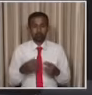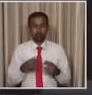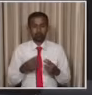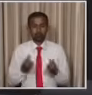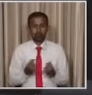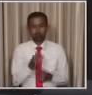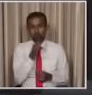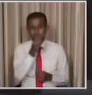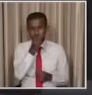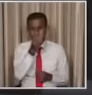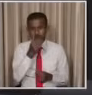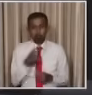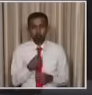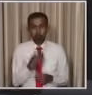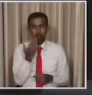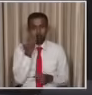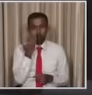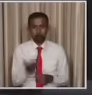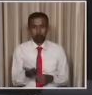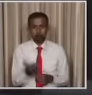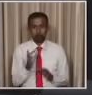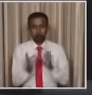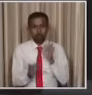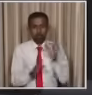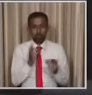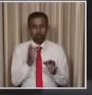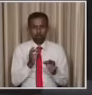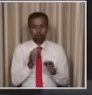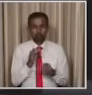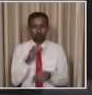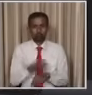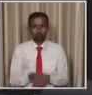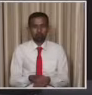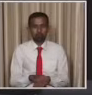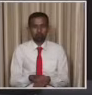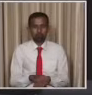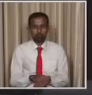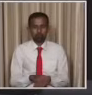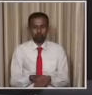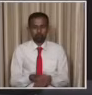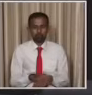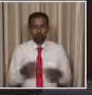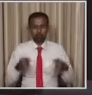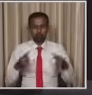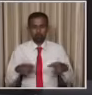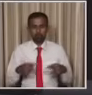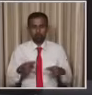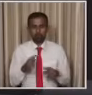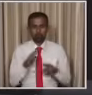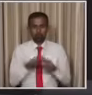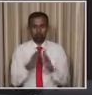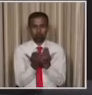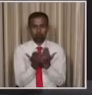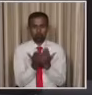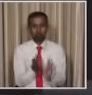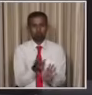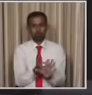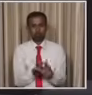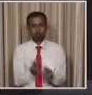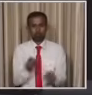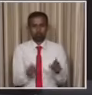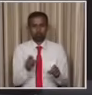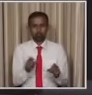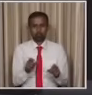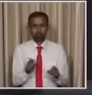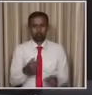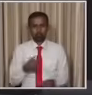තමයි මට පේන්නේ මේ කතාවේ අපිට ගන්න තියෙන්නේ. මන් දැක්ක ඔය සිද්ධිය වුණාට පස්සේ මූණු පුතේ තරුණ පිරිස් ගොඩක්